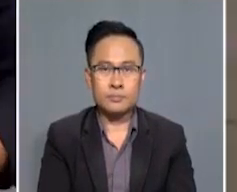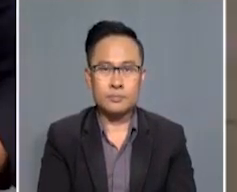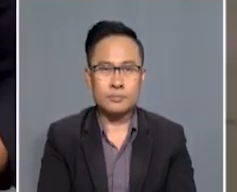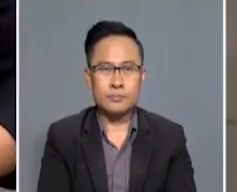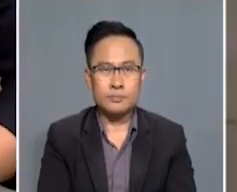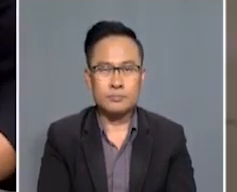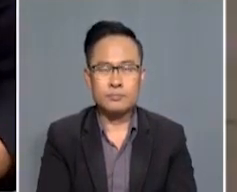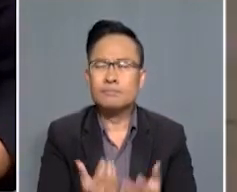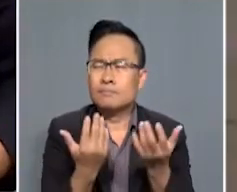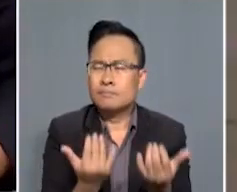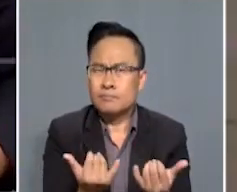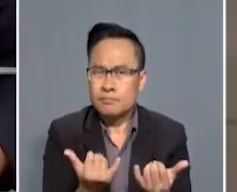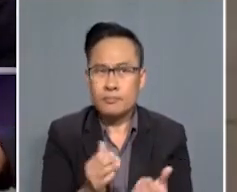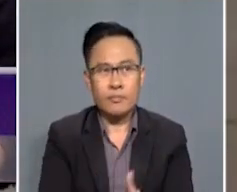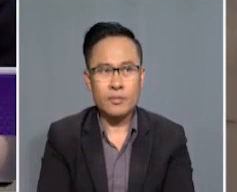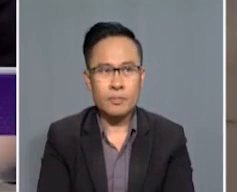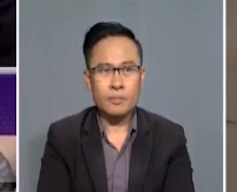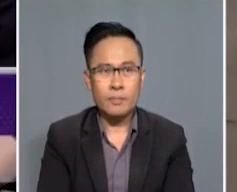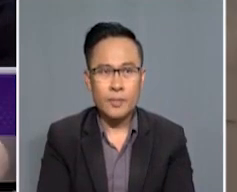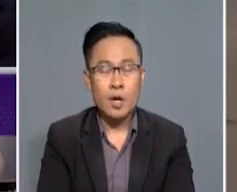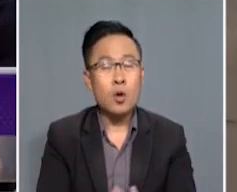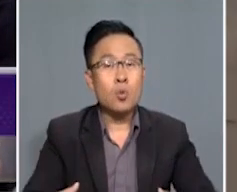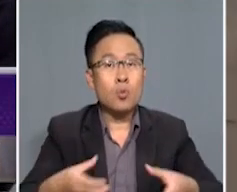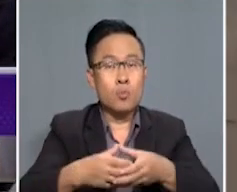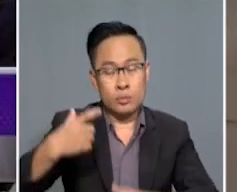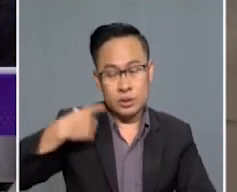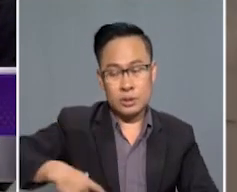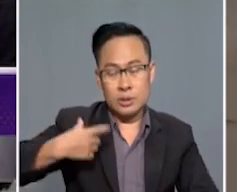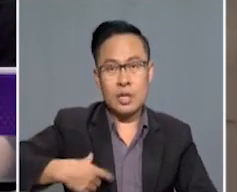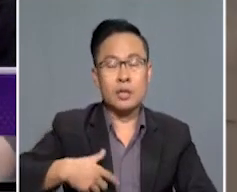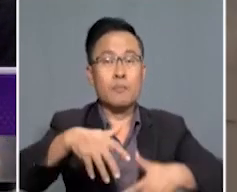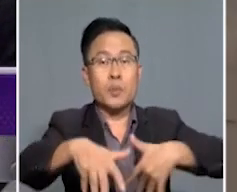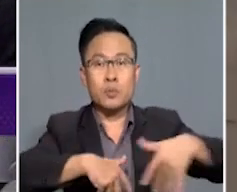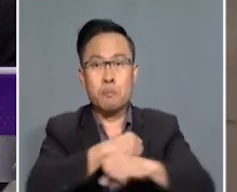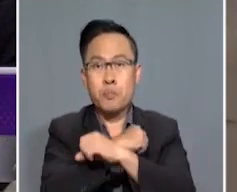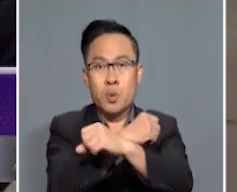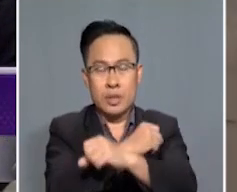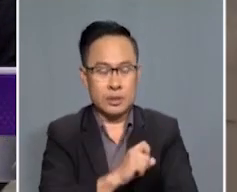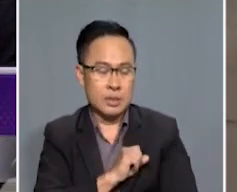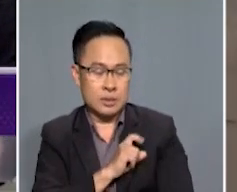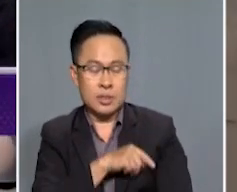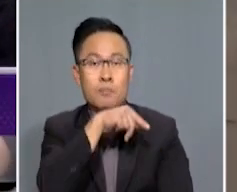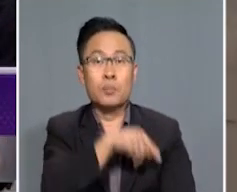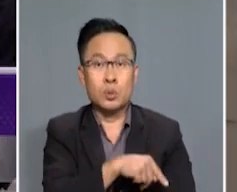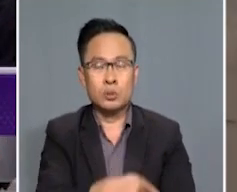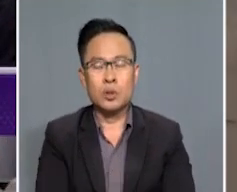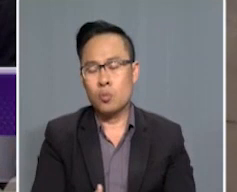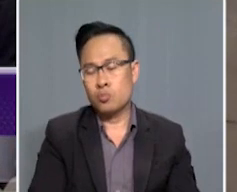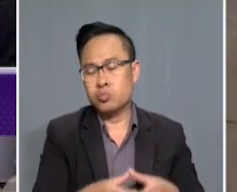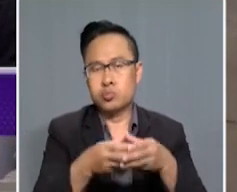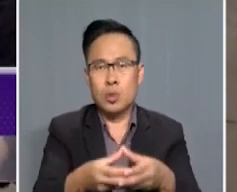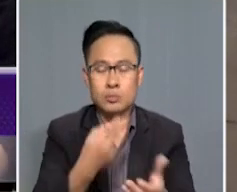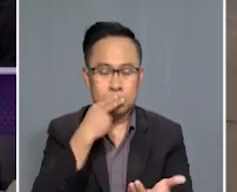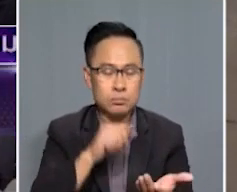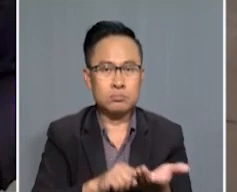ค่ะคุณธีรวัฒน์คุณวรรณศรีคะเครือข่ายทนายและประชาชนปกป้องพระพุทธศาสนาก็ได้เข้าร้องทุกข์กล่าวโทษต่อกอง